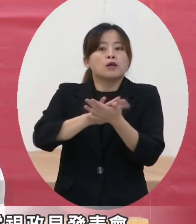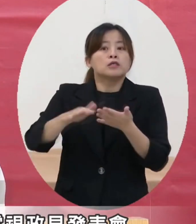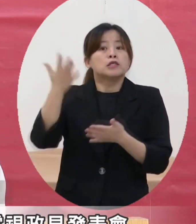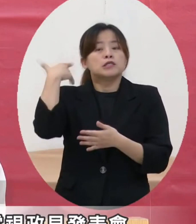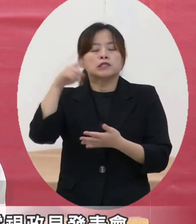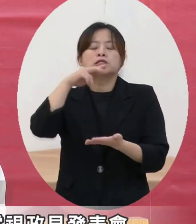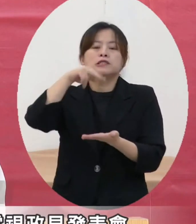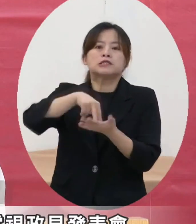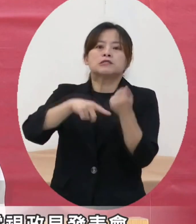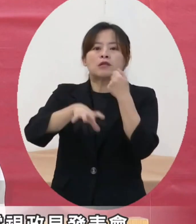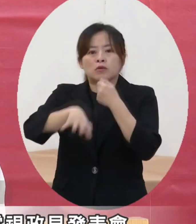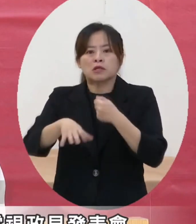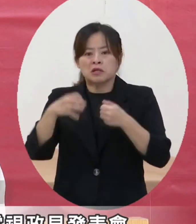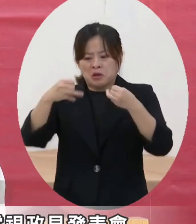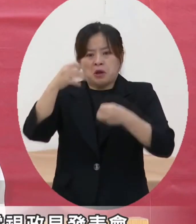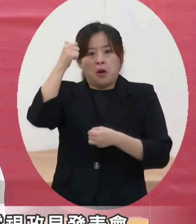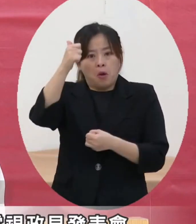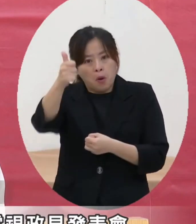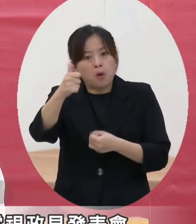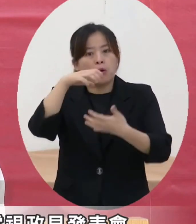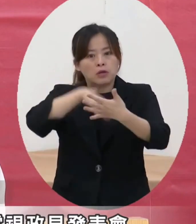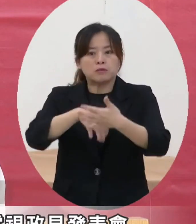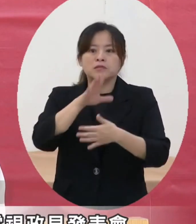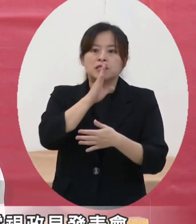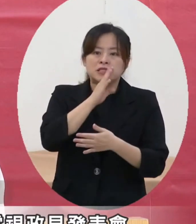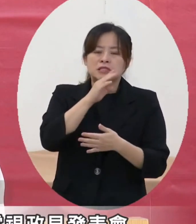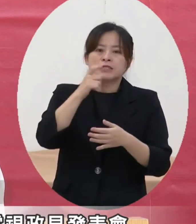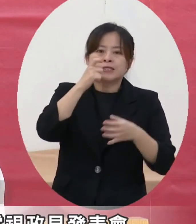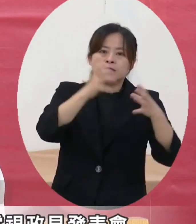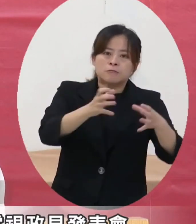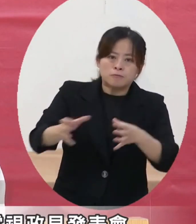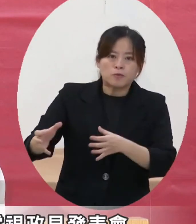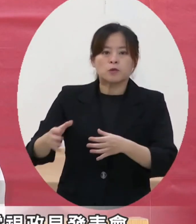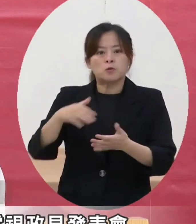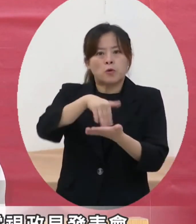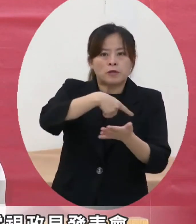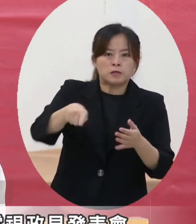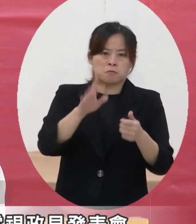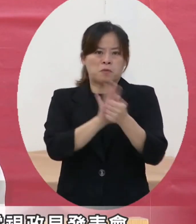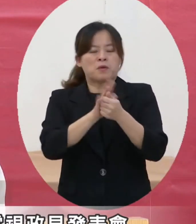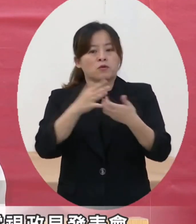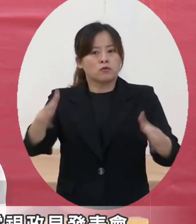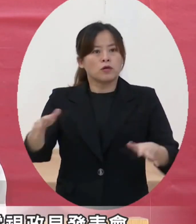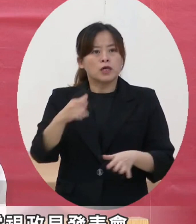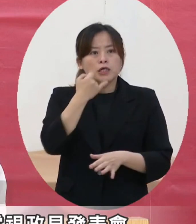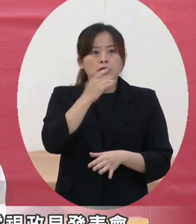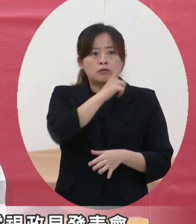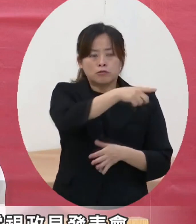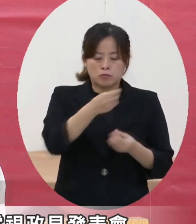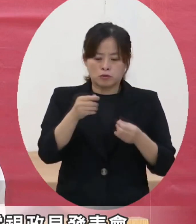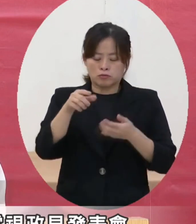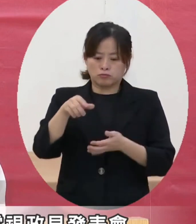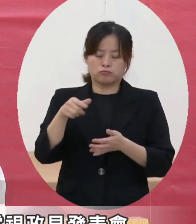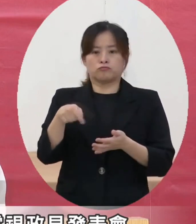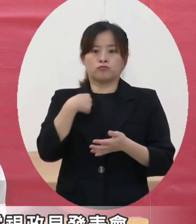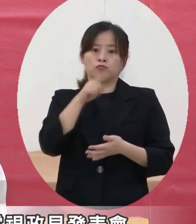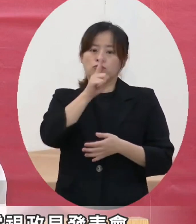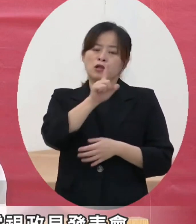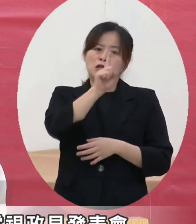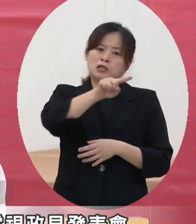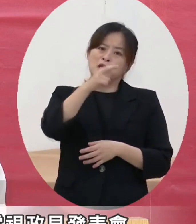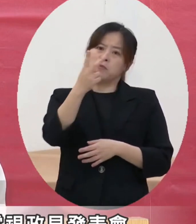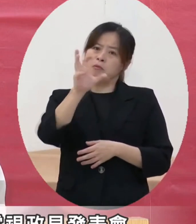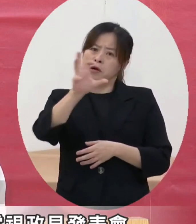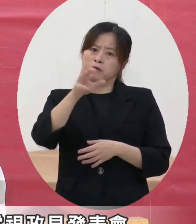去在立院，他的绩优的政绩里面，从硬体到软体，他都琢磨很深。可是他也没有针对我讲到的1280